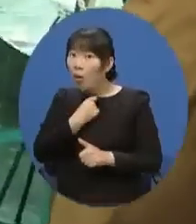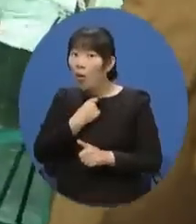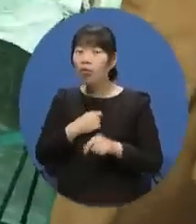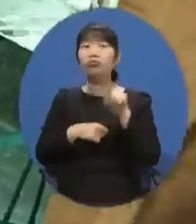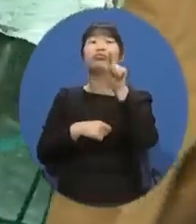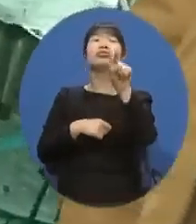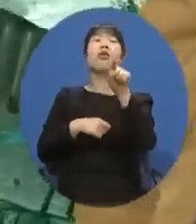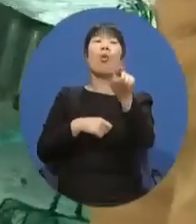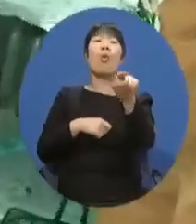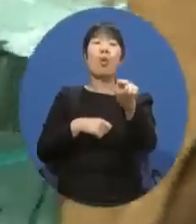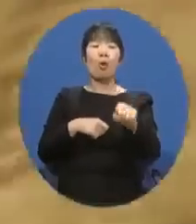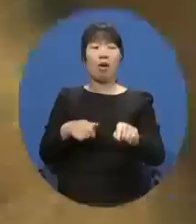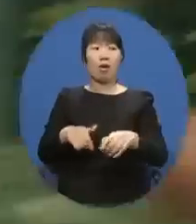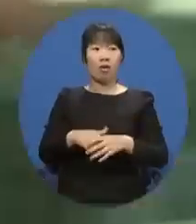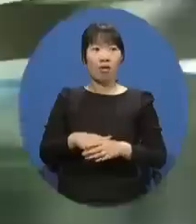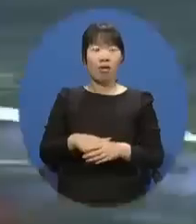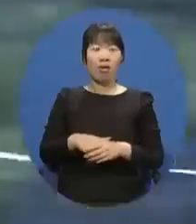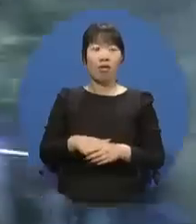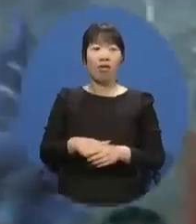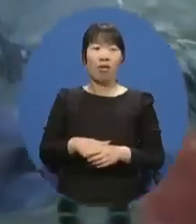이거.